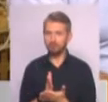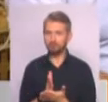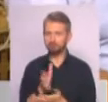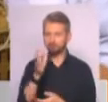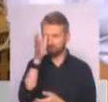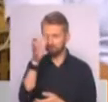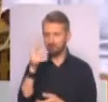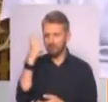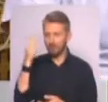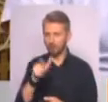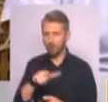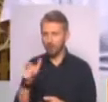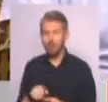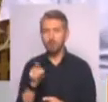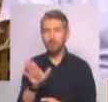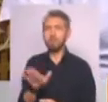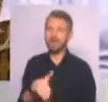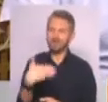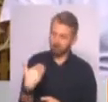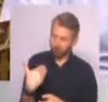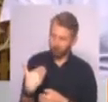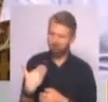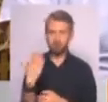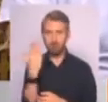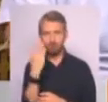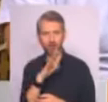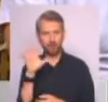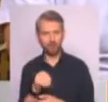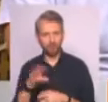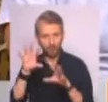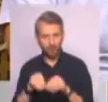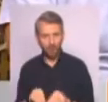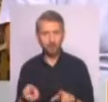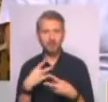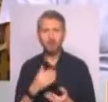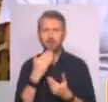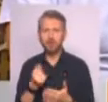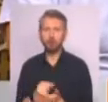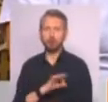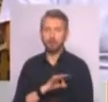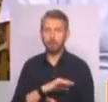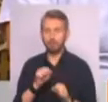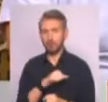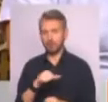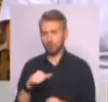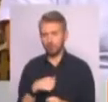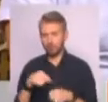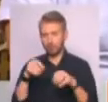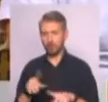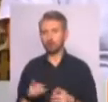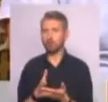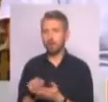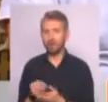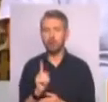які перевернули квитанцію, уважно все прочитали, що там написано, і не треба звертатись до юристів, можна самостійно визначити, що сплачувати.